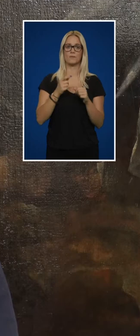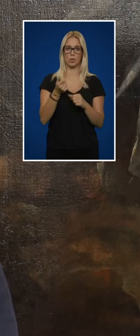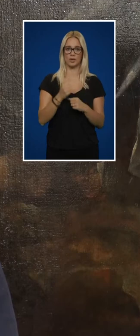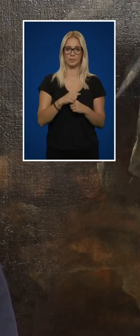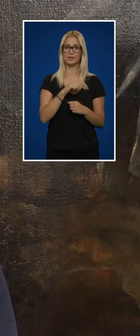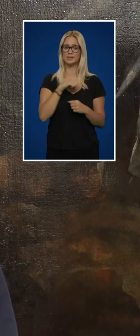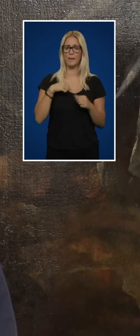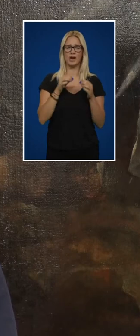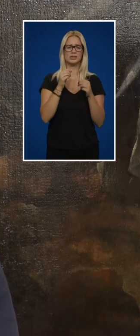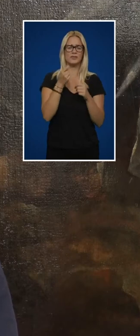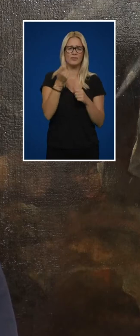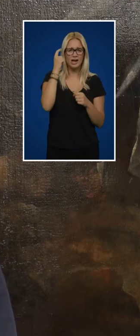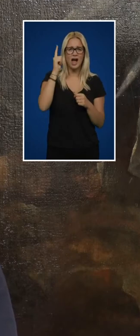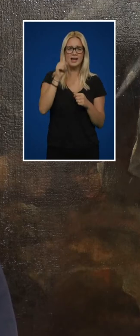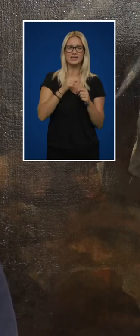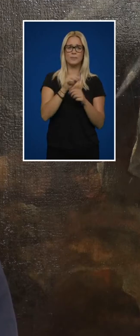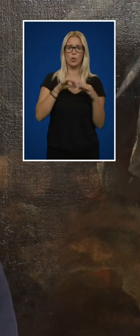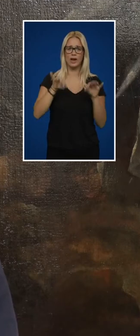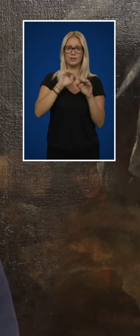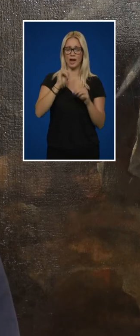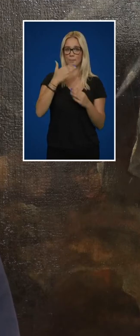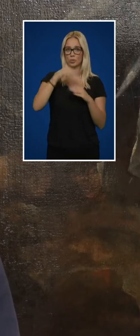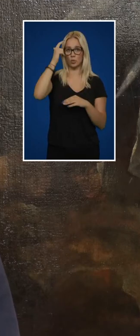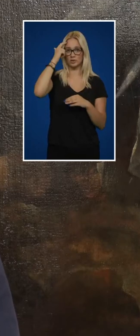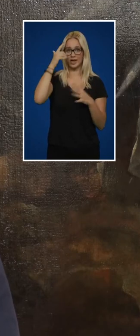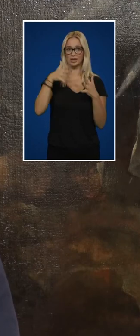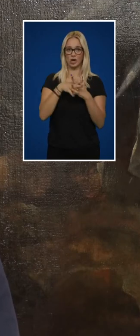sa osnovnim primjerom i sami napraviti.